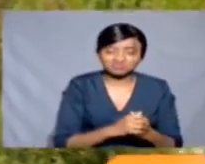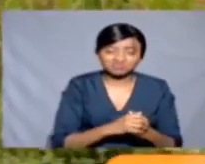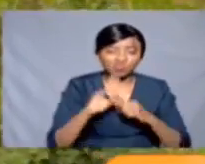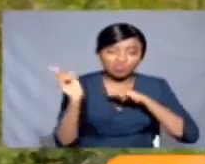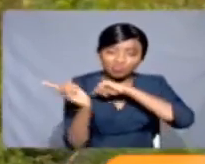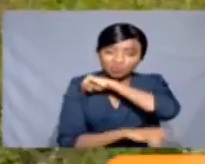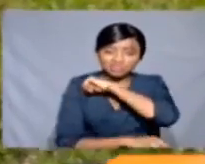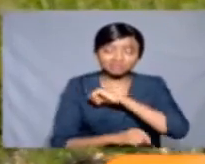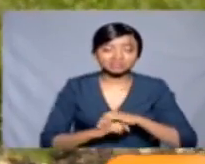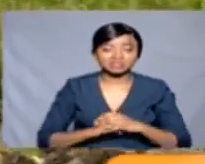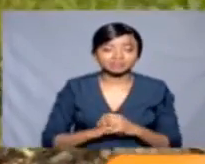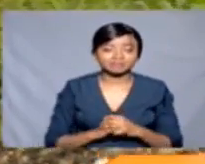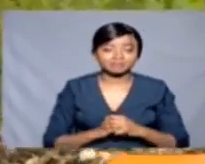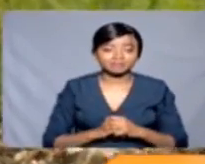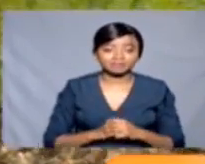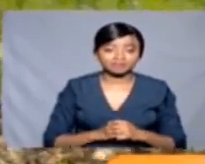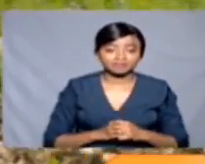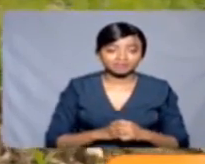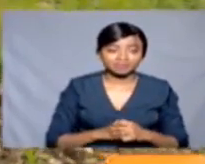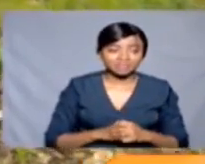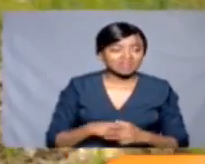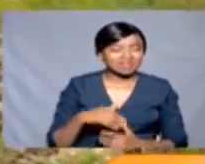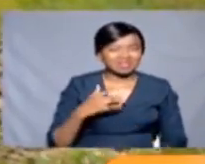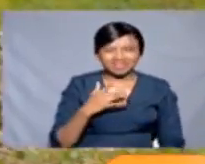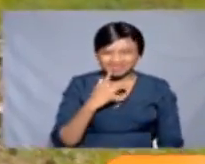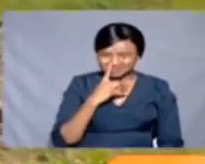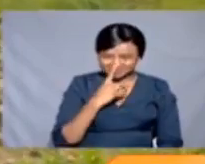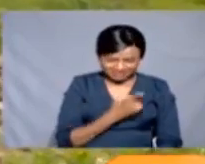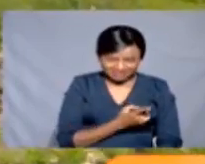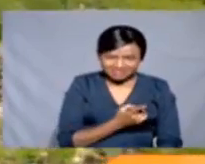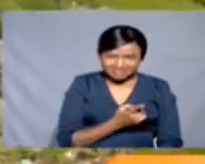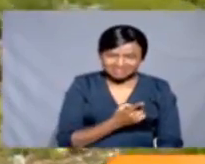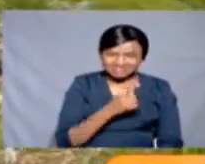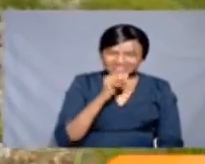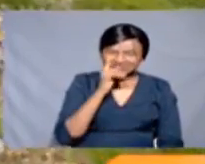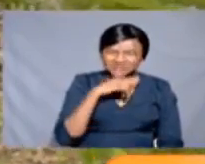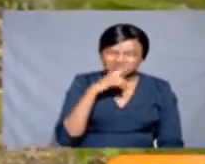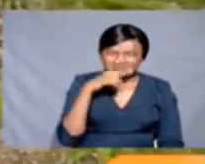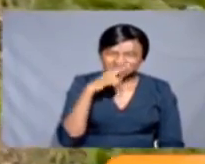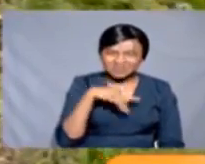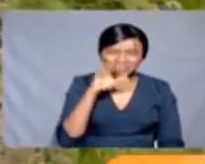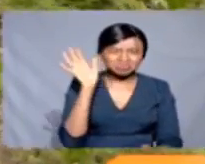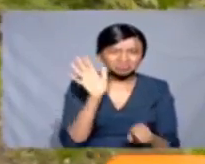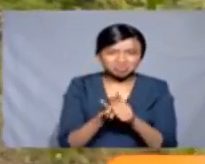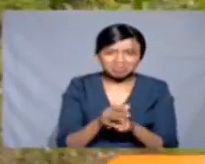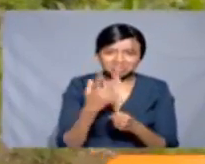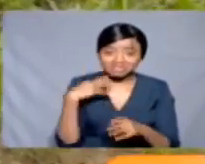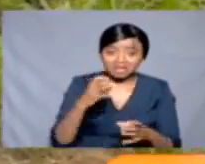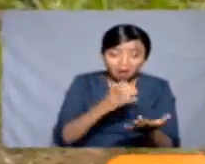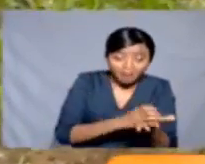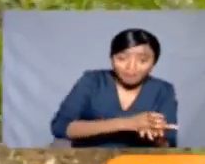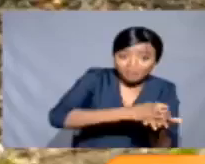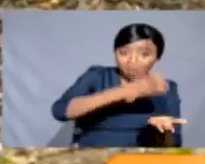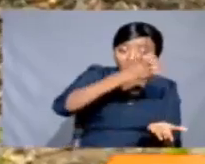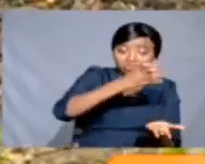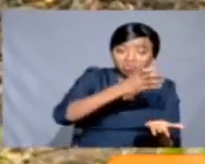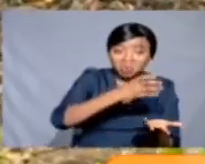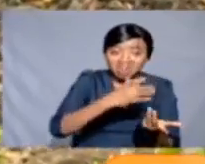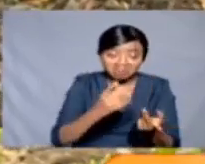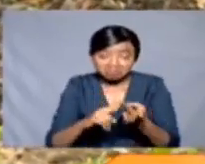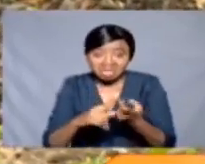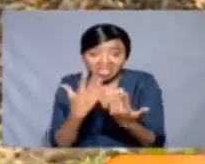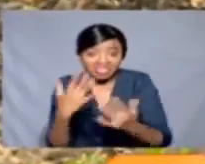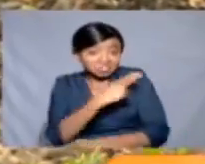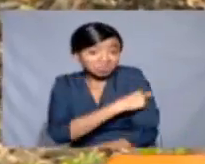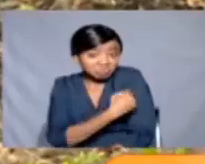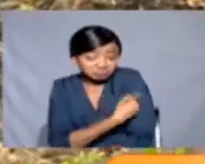Naona hapa kila kitu. Kama naona hapa takataka yote. Kuna takataka ina yote. So unaona machupa ukiona, unaona vitu za usi. Kuna kila